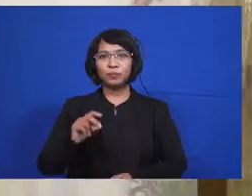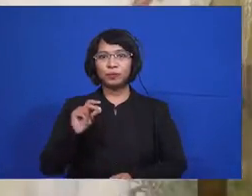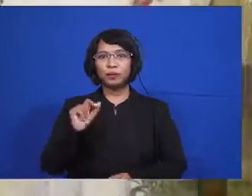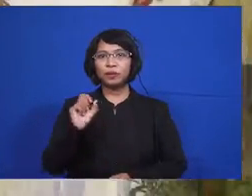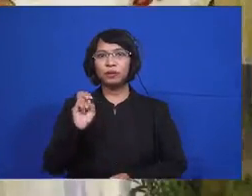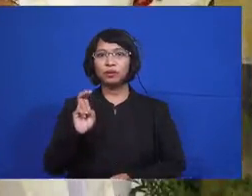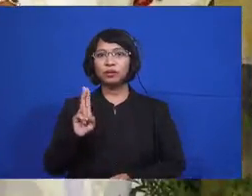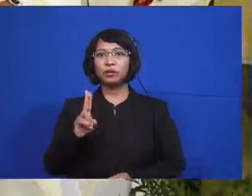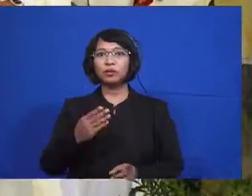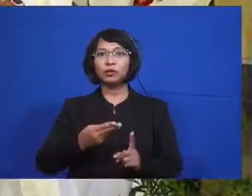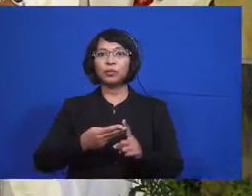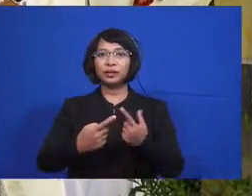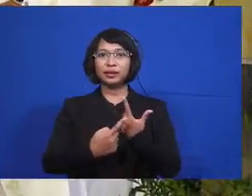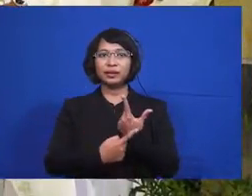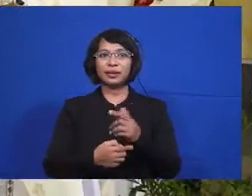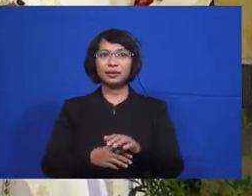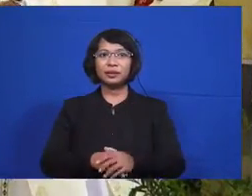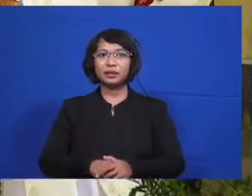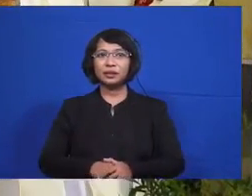Monsinyur.